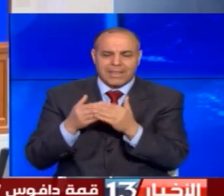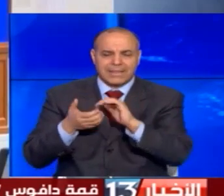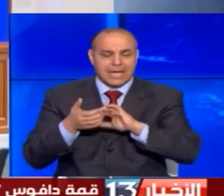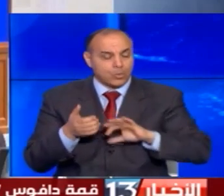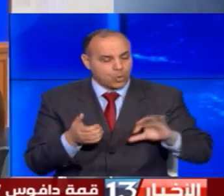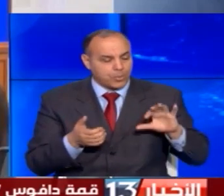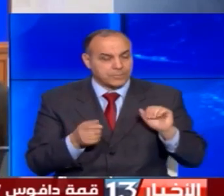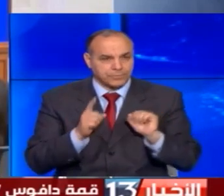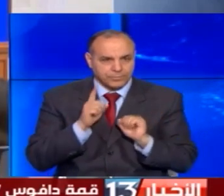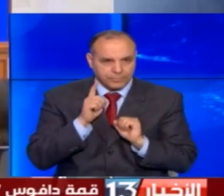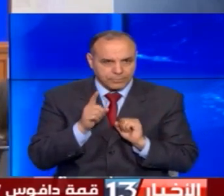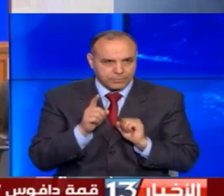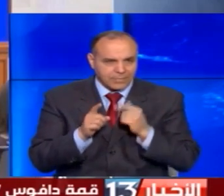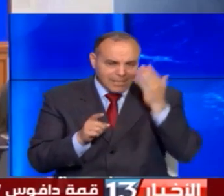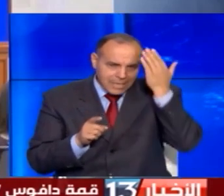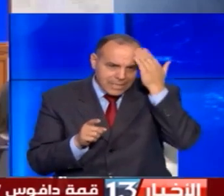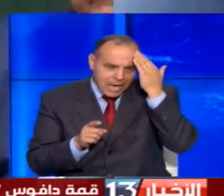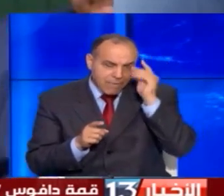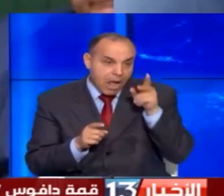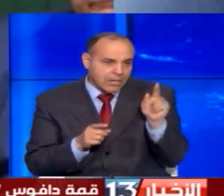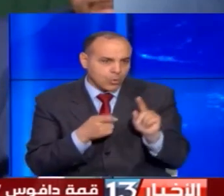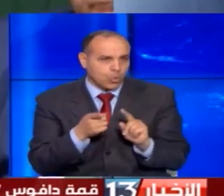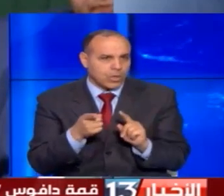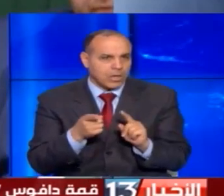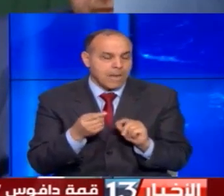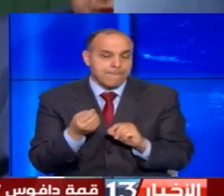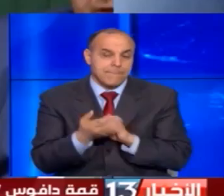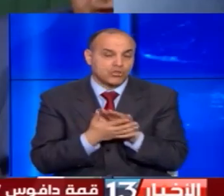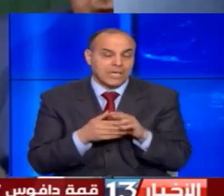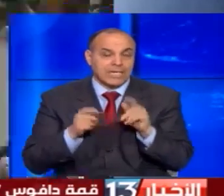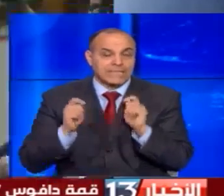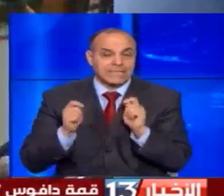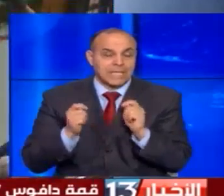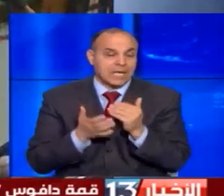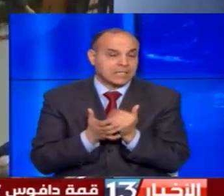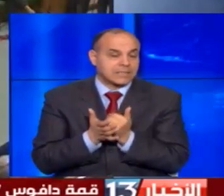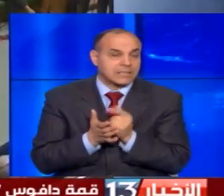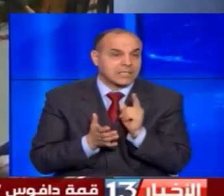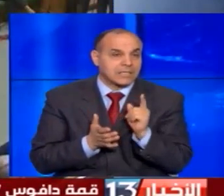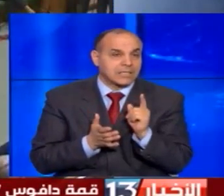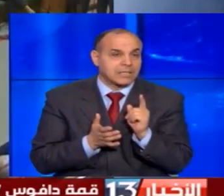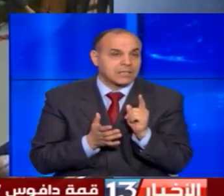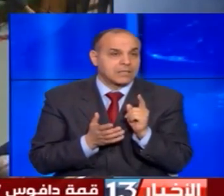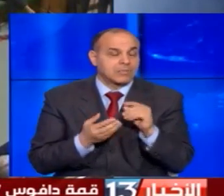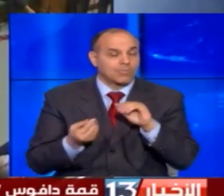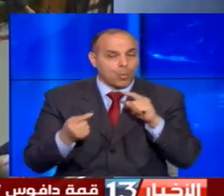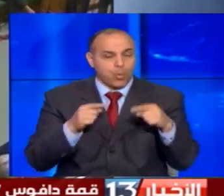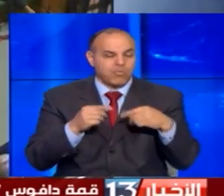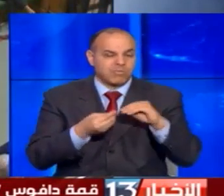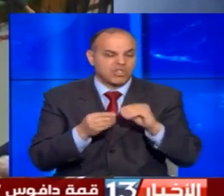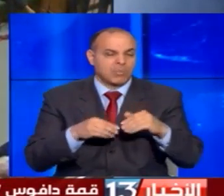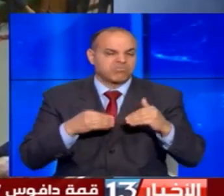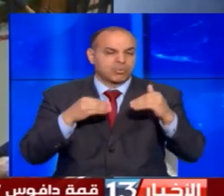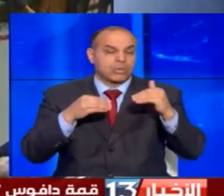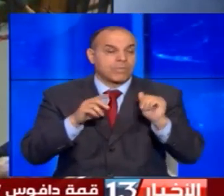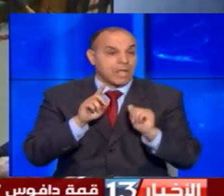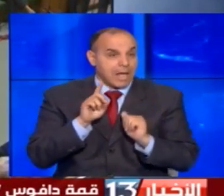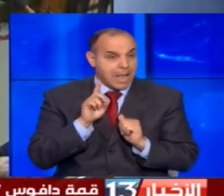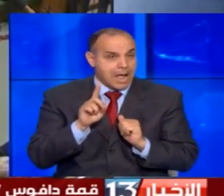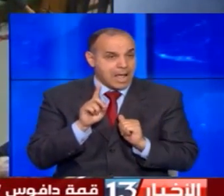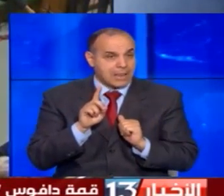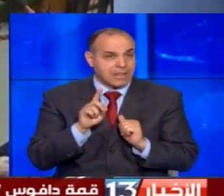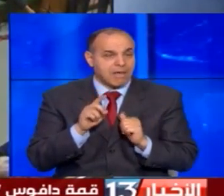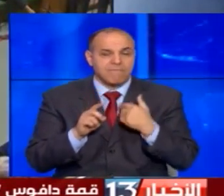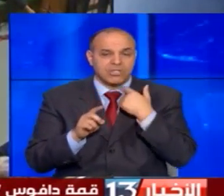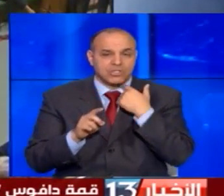الأوروبي الذي يعرف هو الآخر أزمة سياسية اقتصادية تحتد يوما عن آخر مع